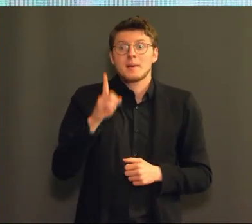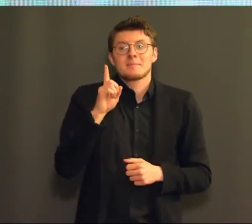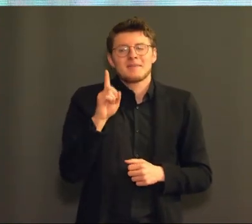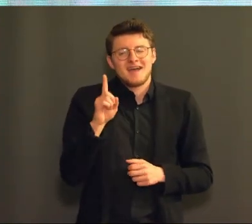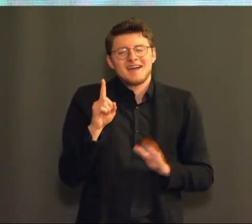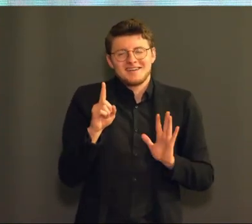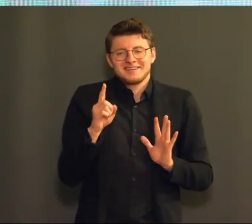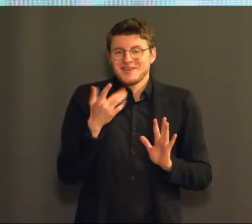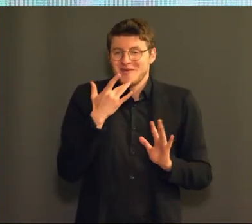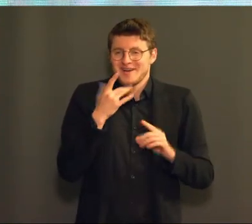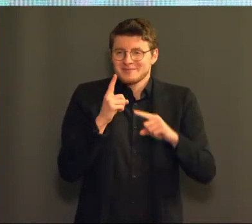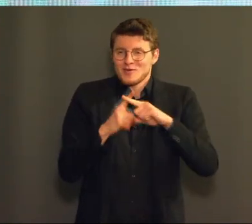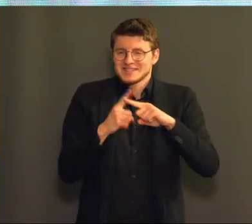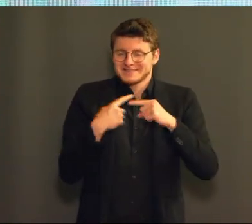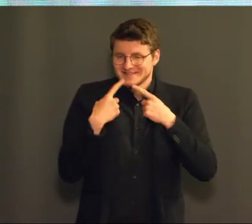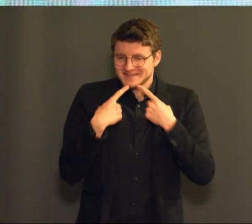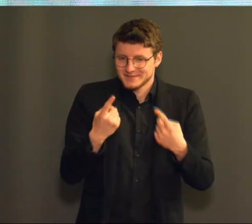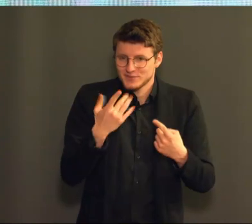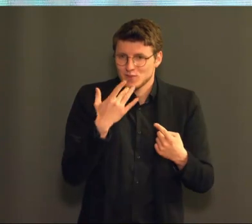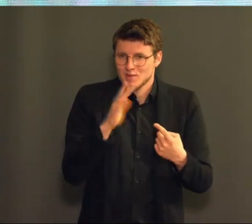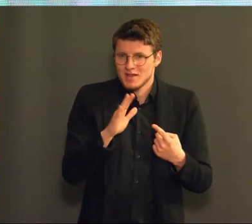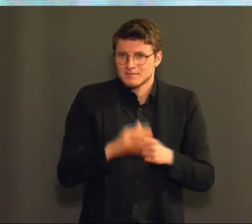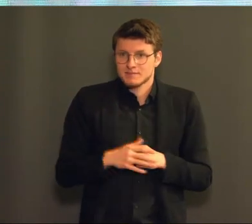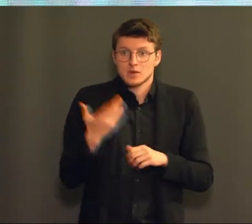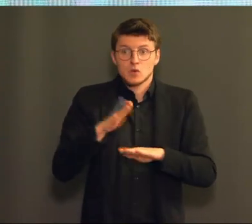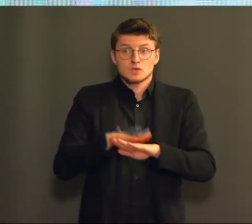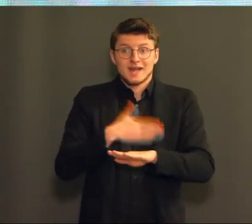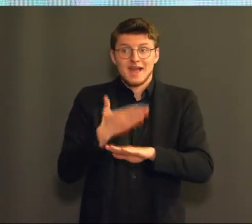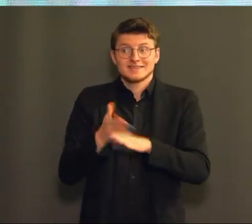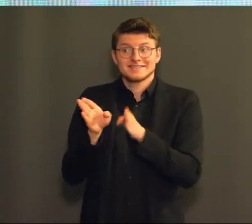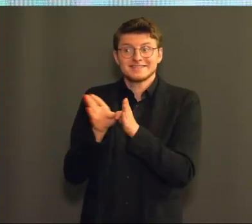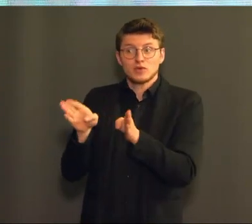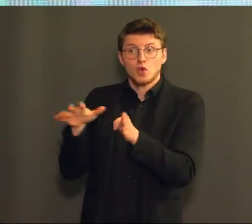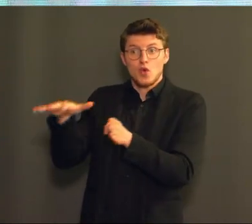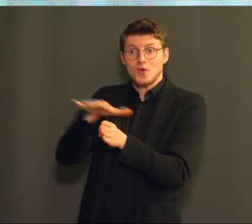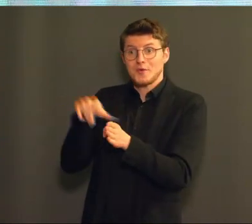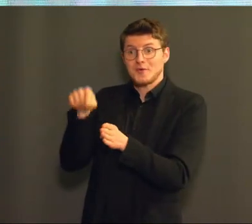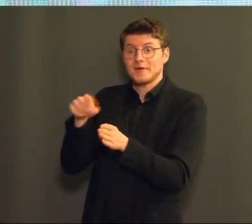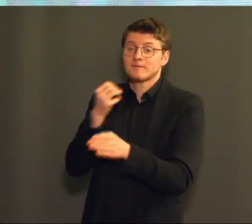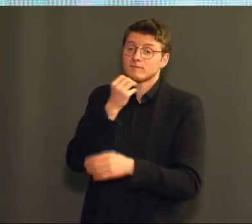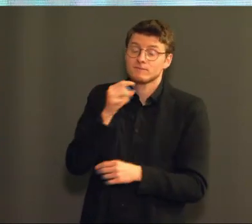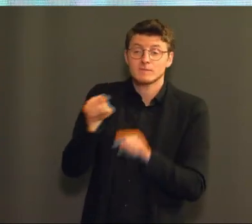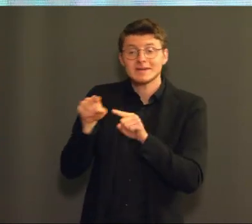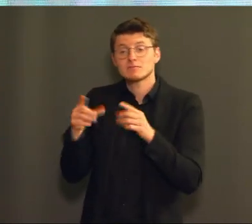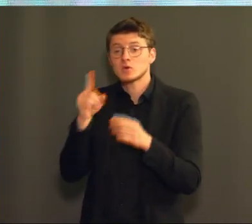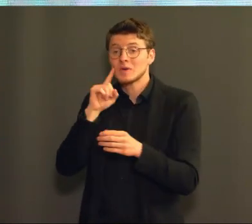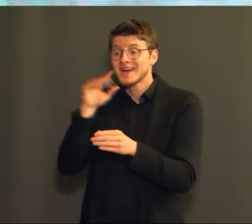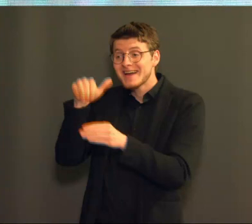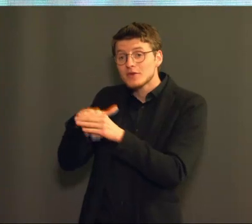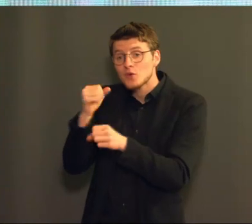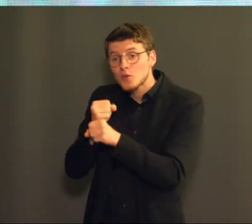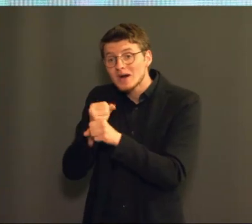te eindigen, stellen we eigenlijk vast dat in de gezondheidssector, dus de werknemer binnen de intramurale en